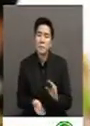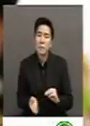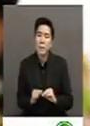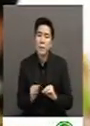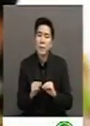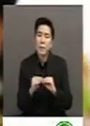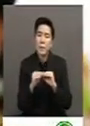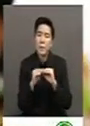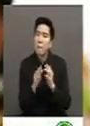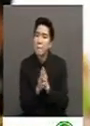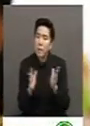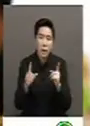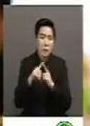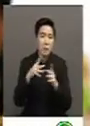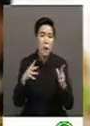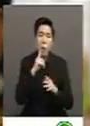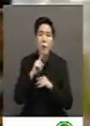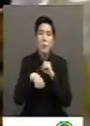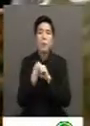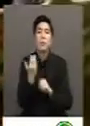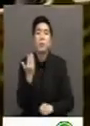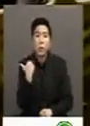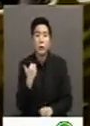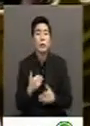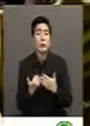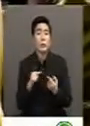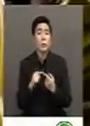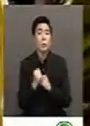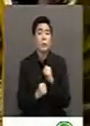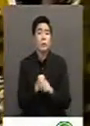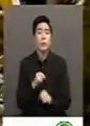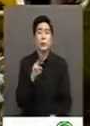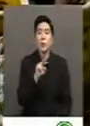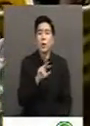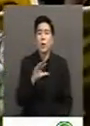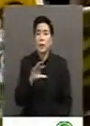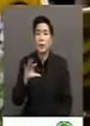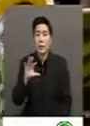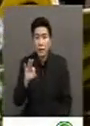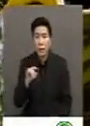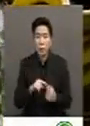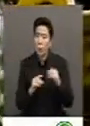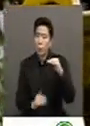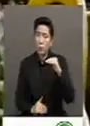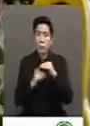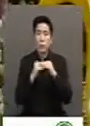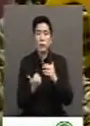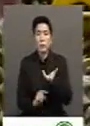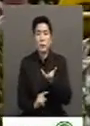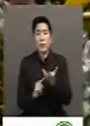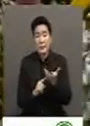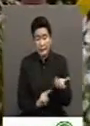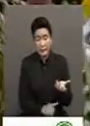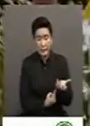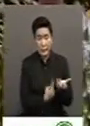งขึ้นทำลายสถิติของปีที่ผ่านมาจากปี2559มีราคาสูงสุดที่134บ